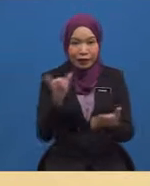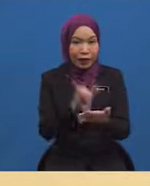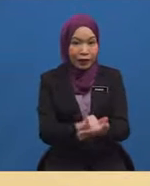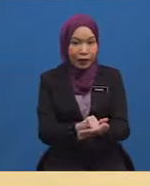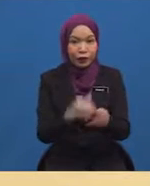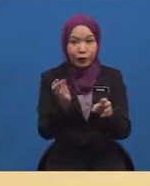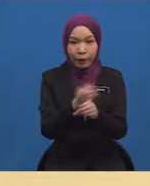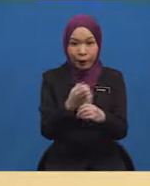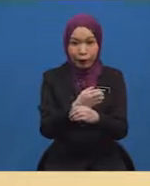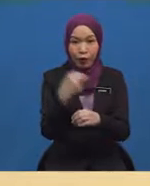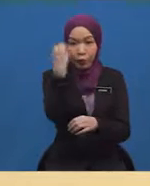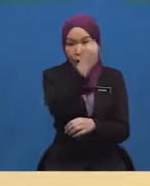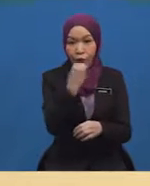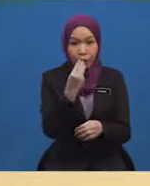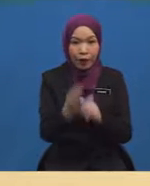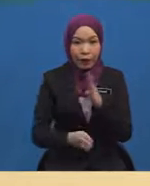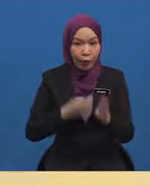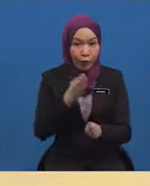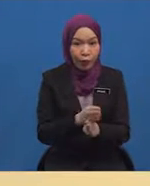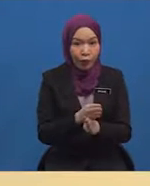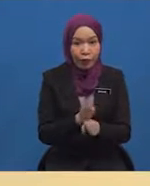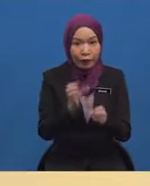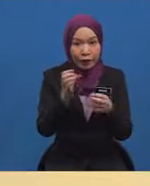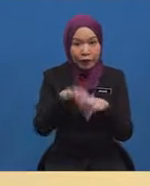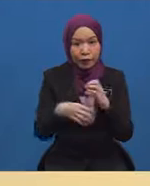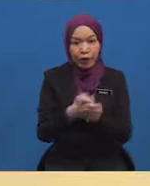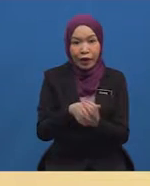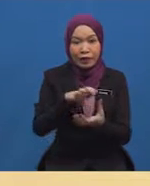bumi, iklim, tanah dan saliran.